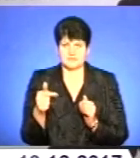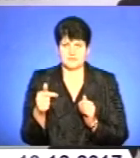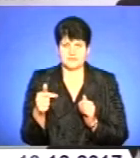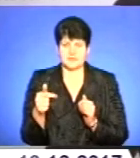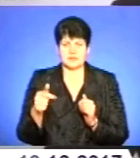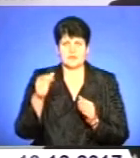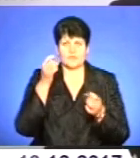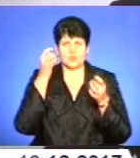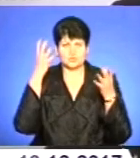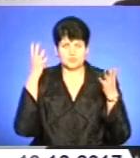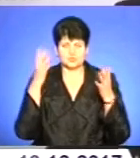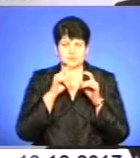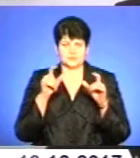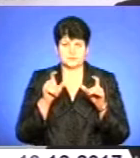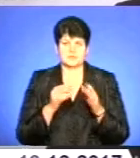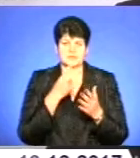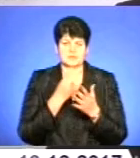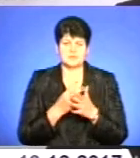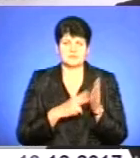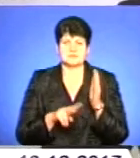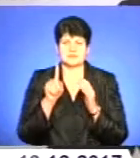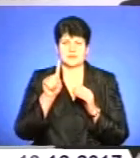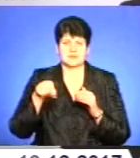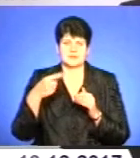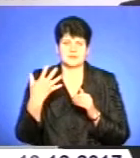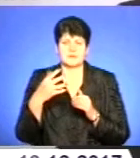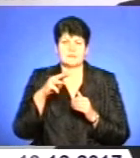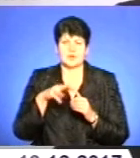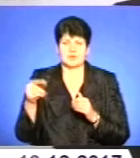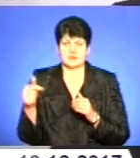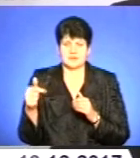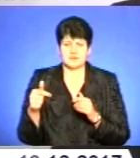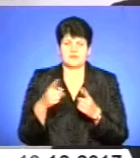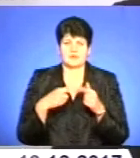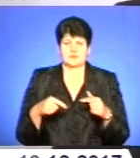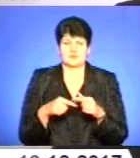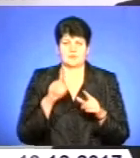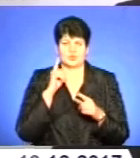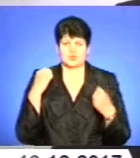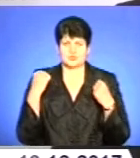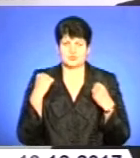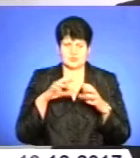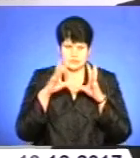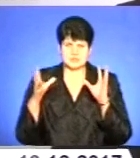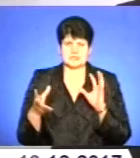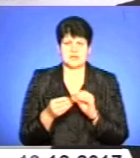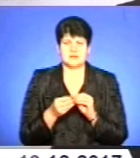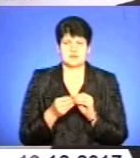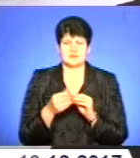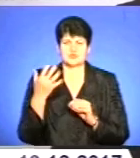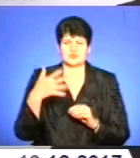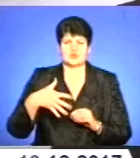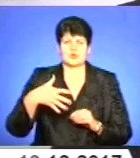культури передбачено 71,1 мільйона гривень. Галузь молоді і спорту – це загальна сума видатків в розмірі